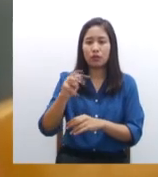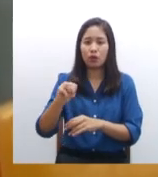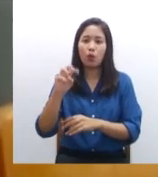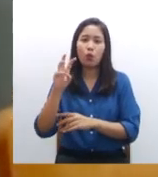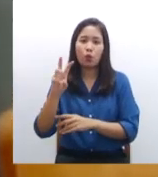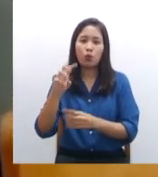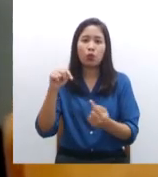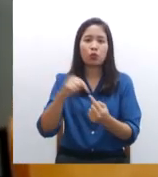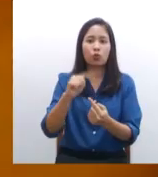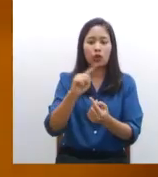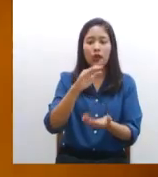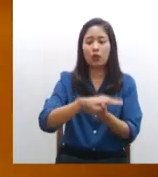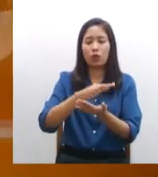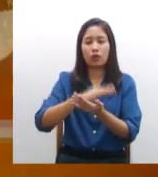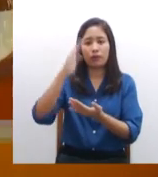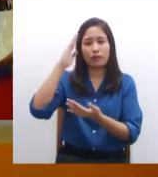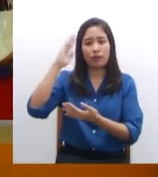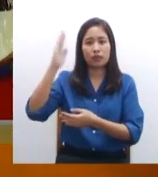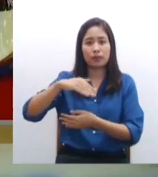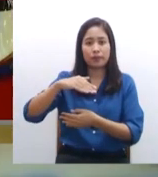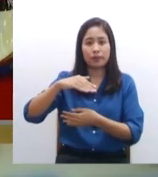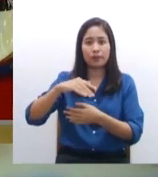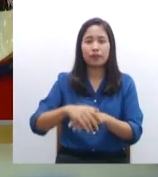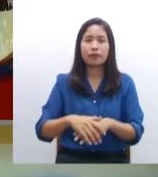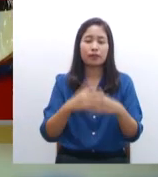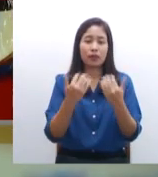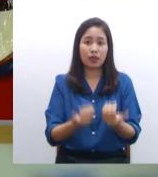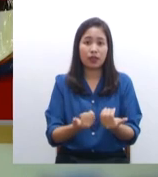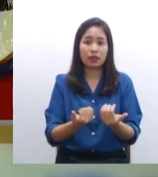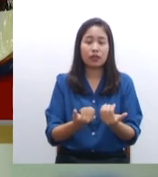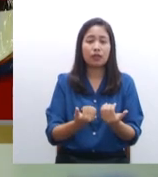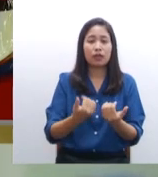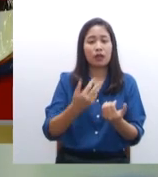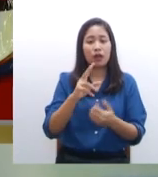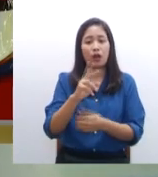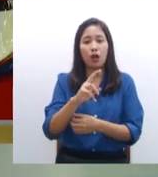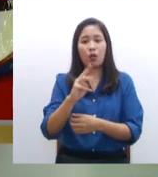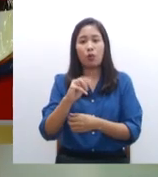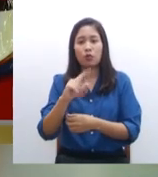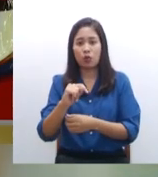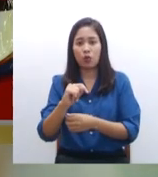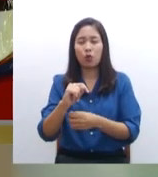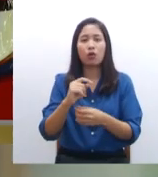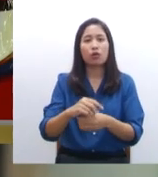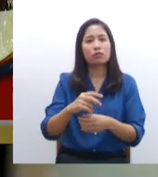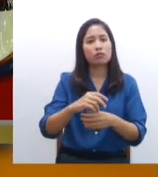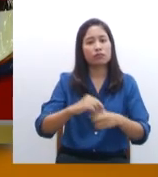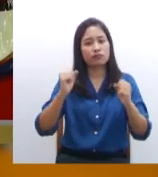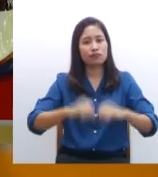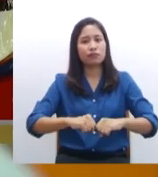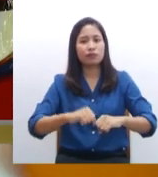ณะโรงเรียนประจำและต่อมาคณะรัฐมนตรีมีมติในเมื่อวันที่5มีนาคมพุทธศัก